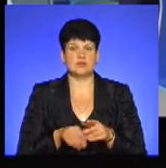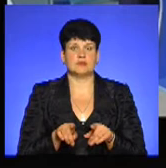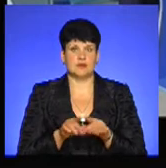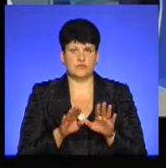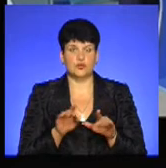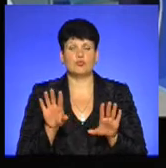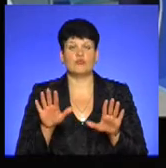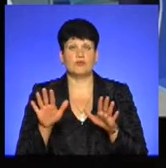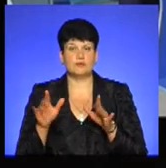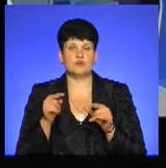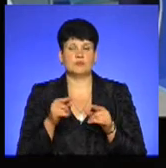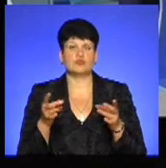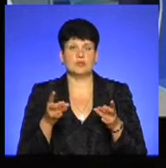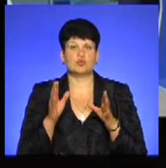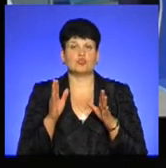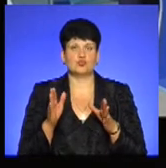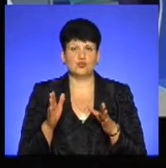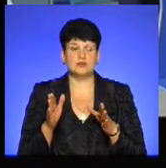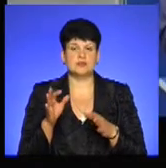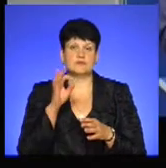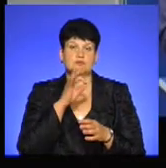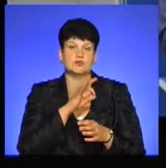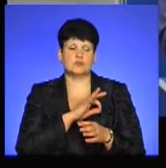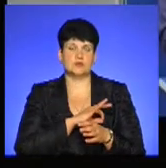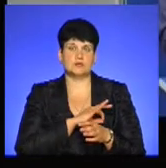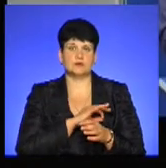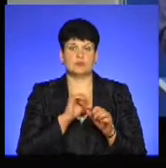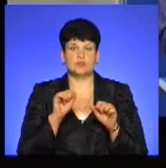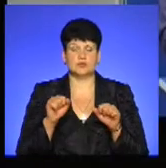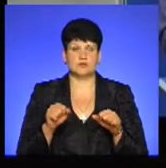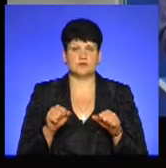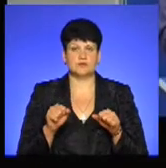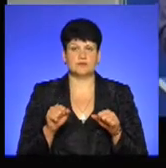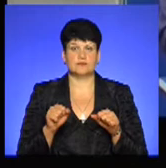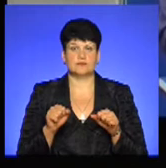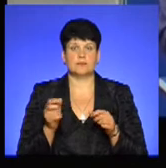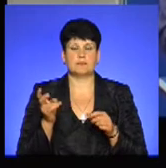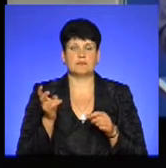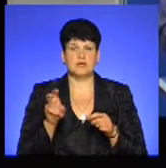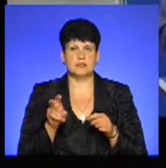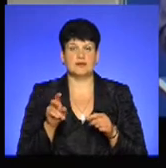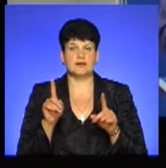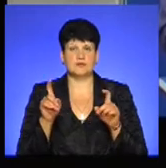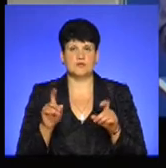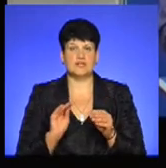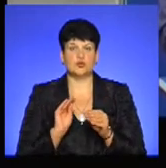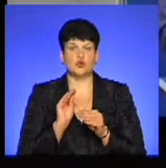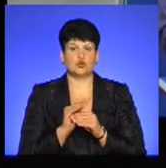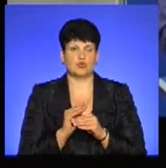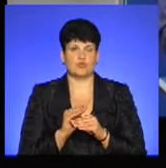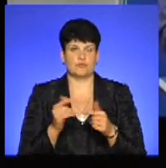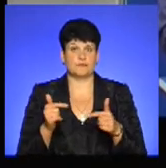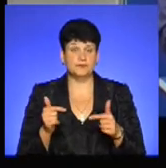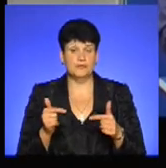випадку їм потрібно буде скористатися нагодою і пройти тестування у додаткову сесію. А